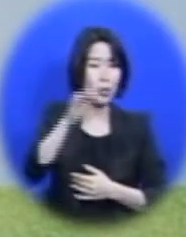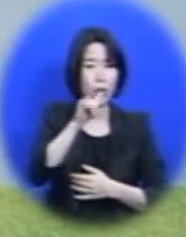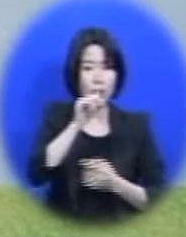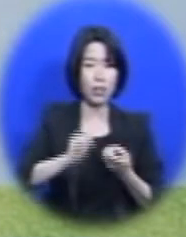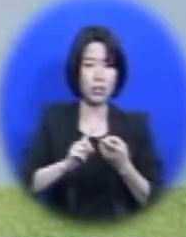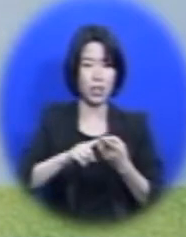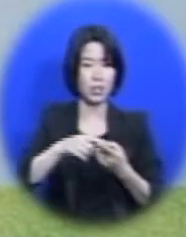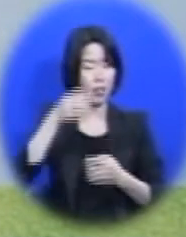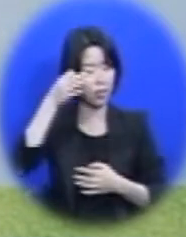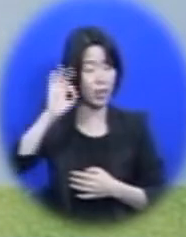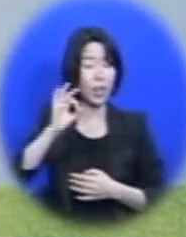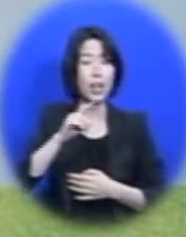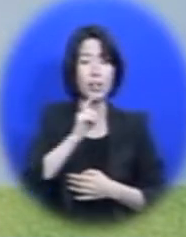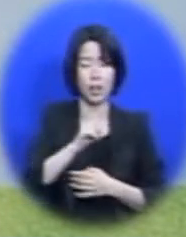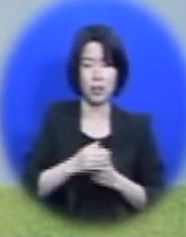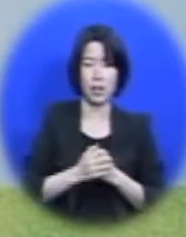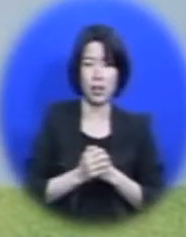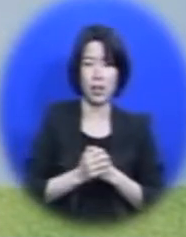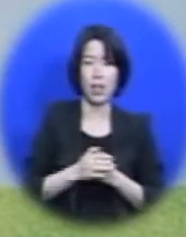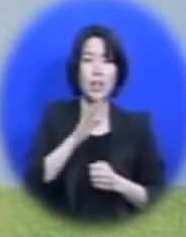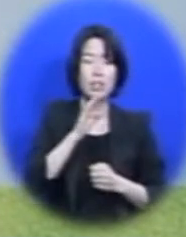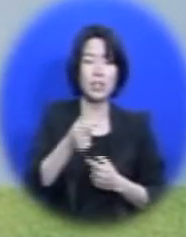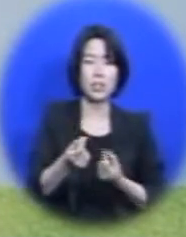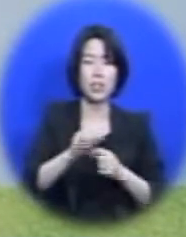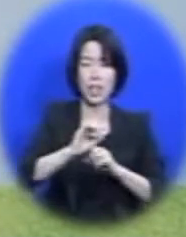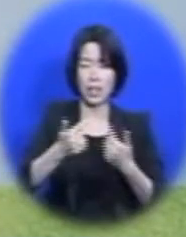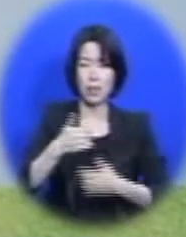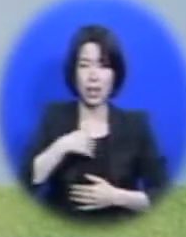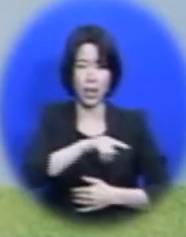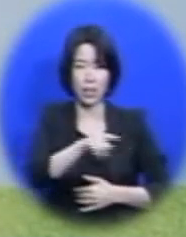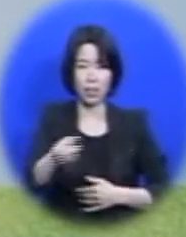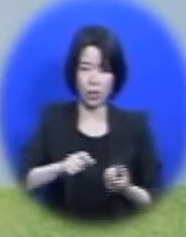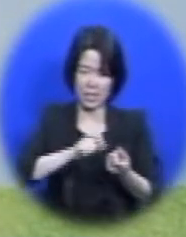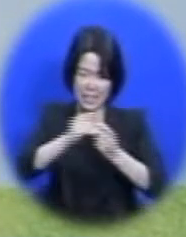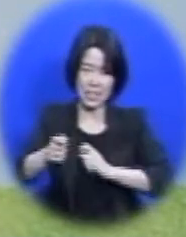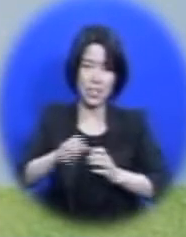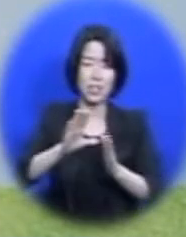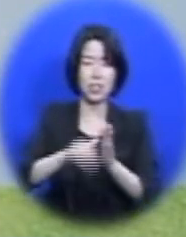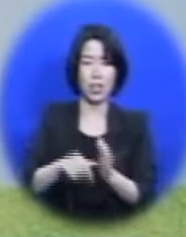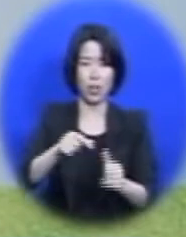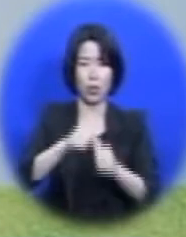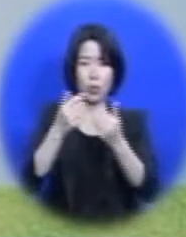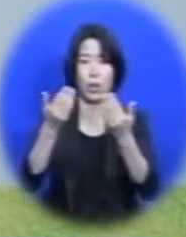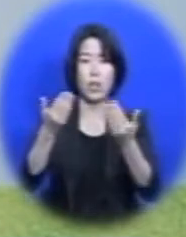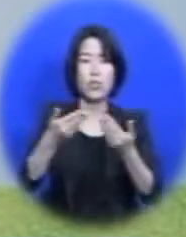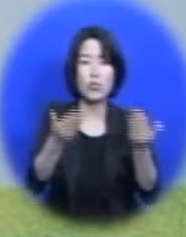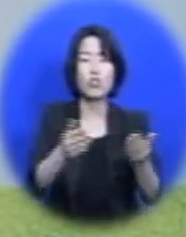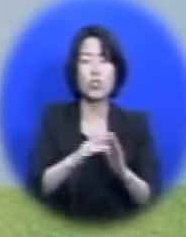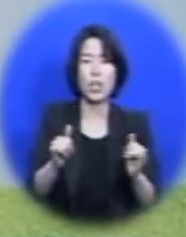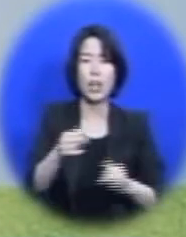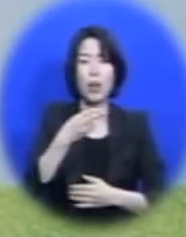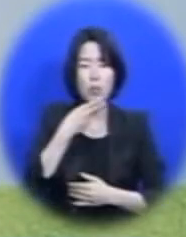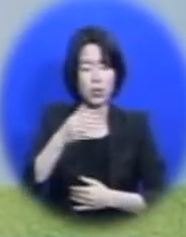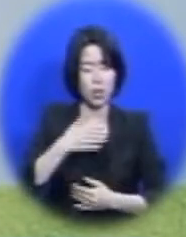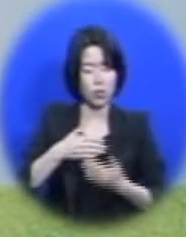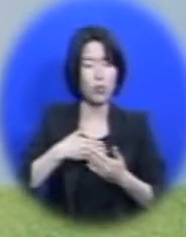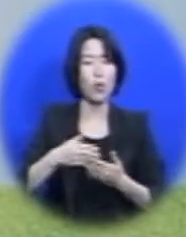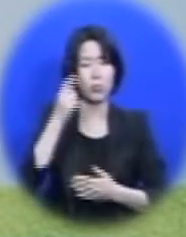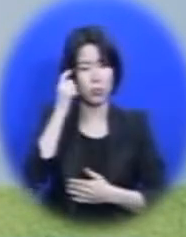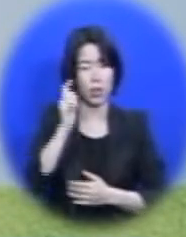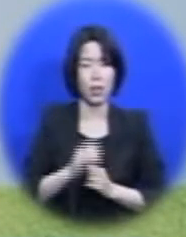거예요. 그렇지 않으면 내가 너희를 찢을 때에 구하여 줄 자가 없을까 두렵구나.